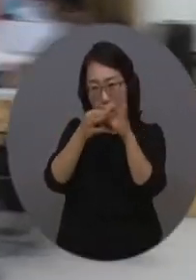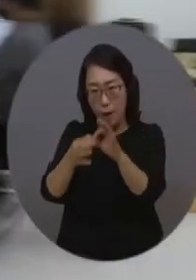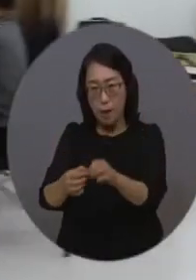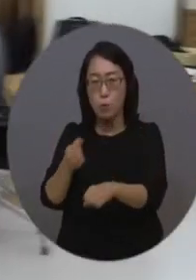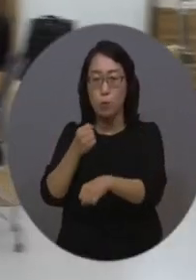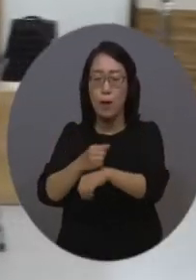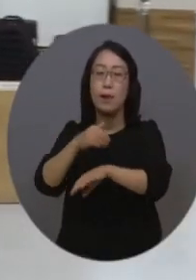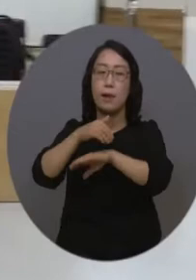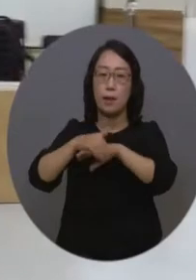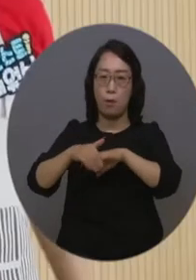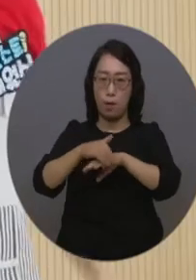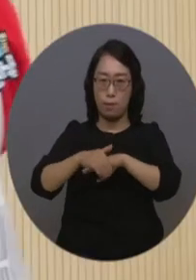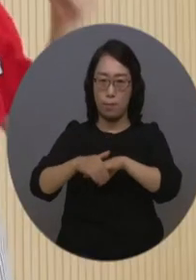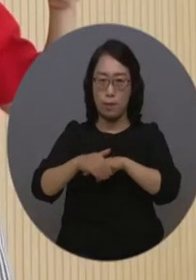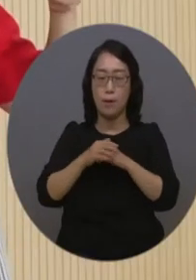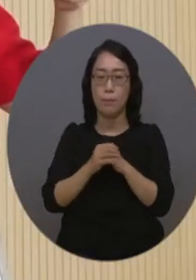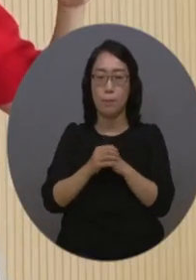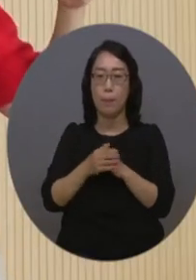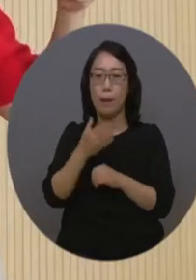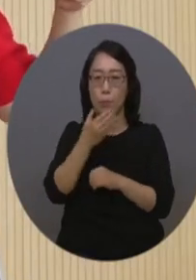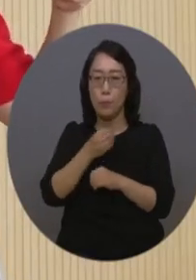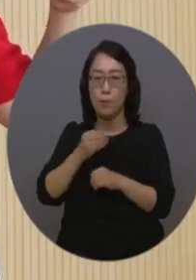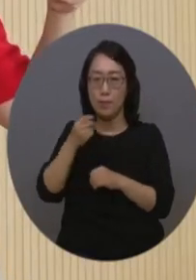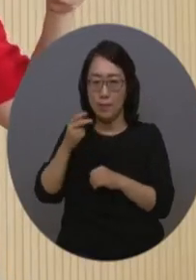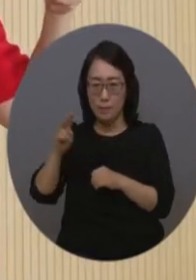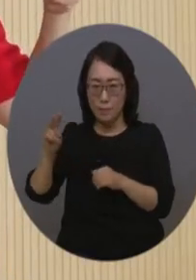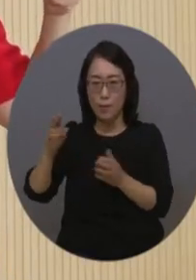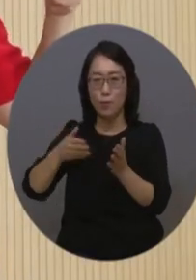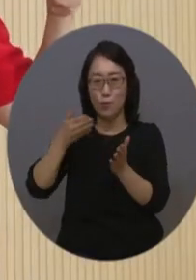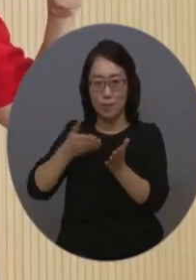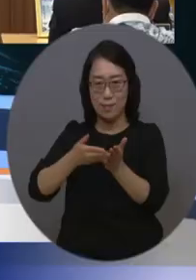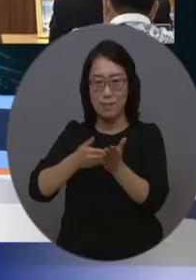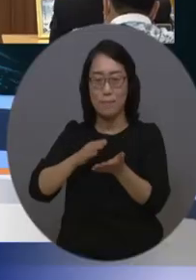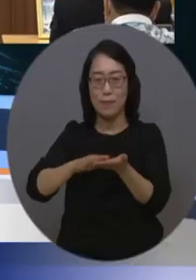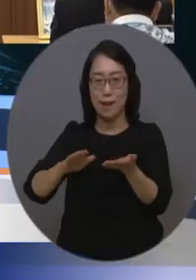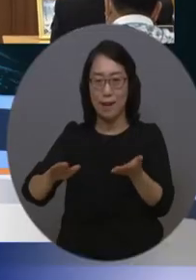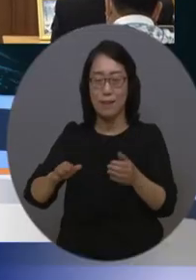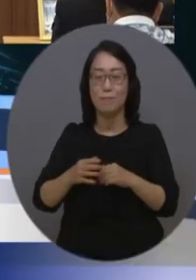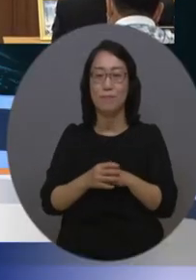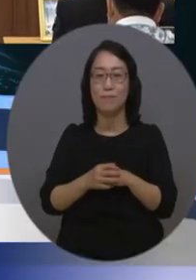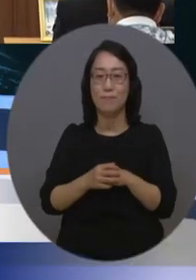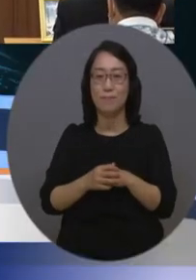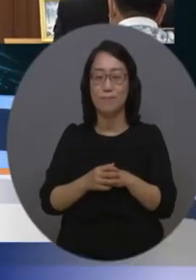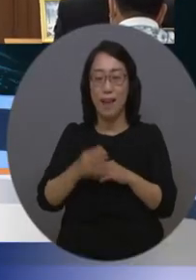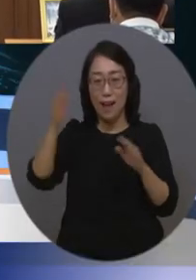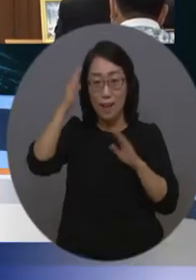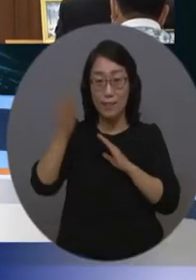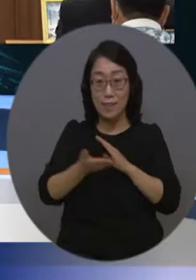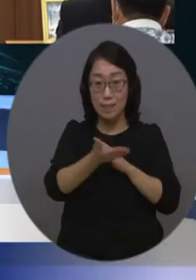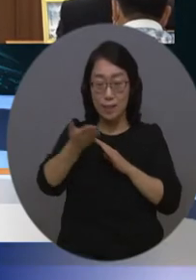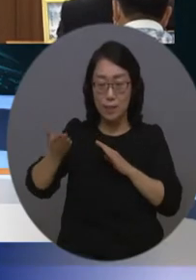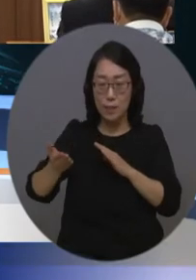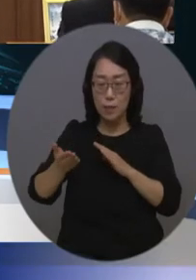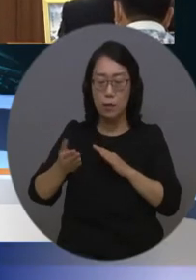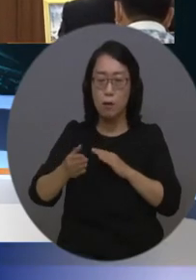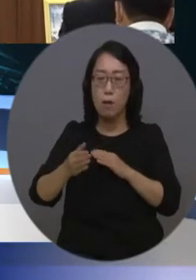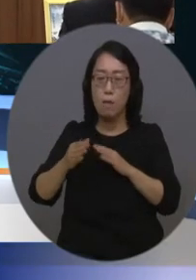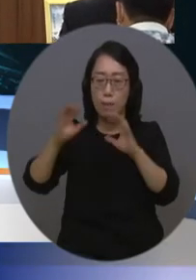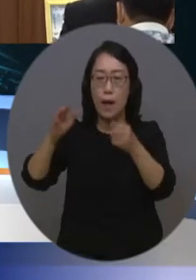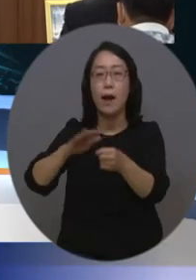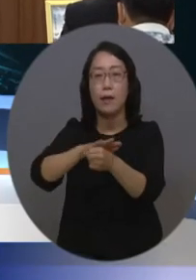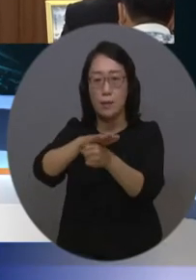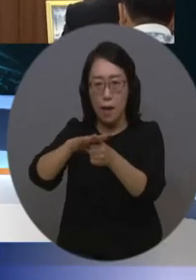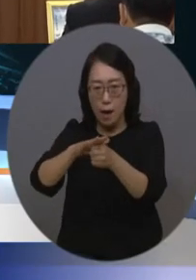이어간다는 계획입니다. 복지TV 뉴스 권용찬입니다. 학생들이 우리나라에 대한 애국심과